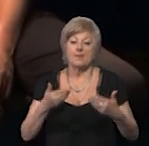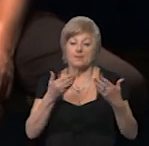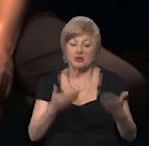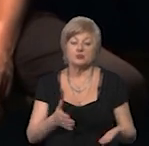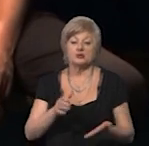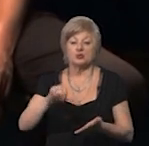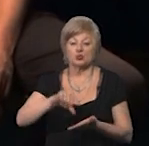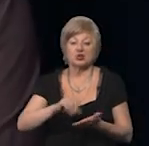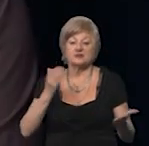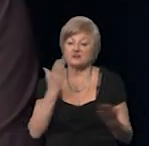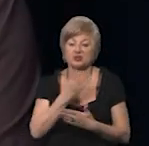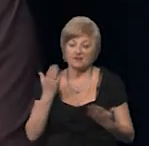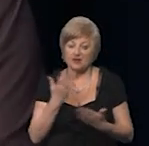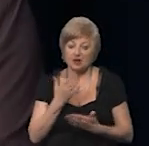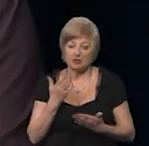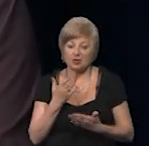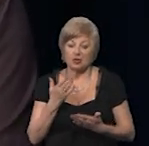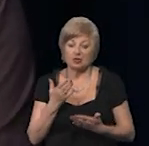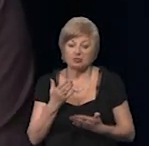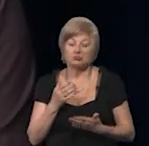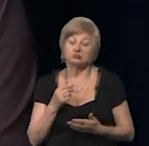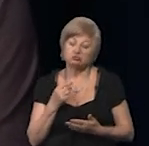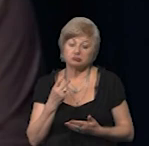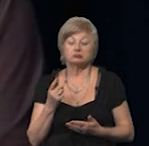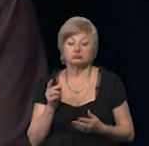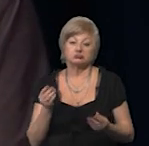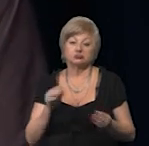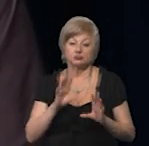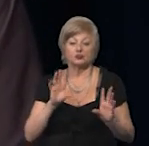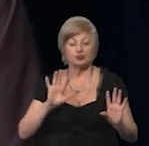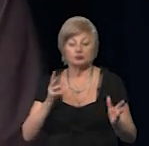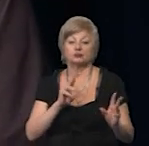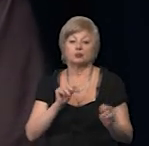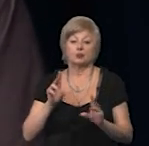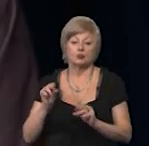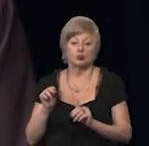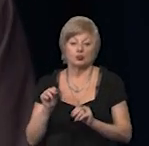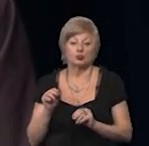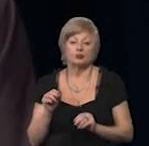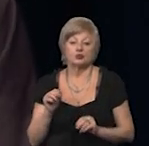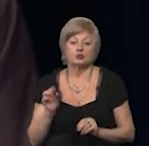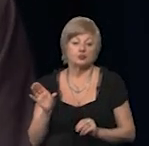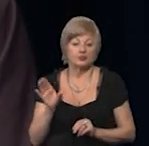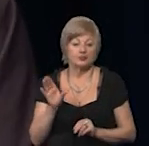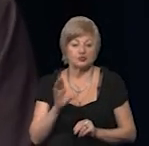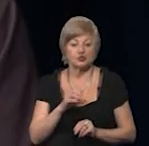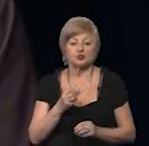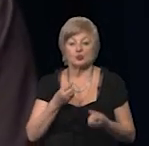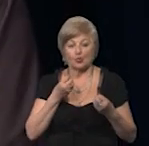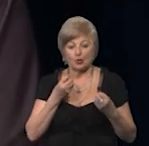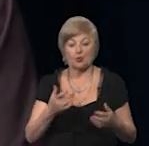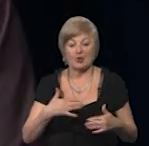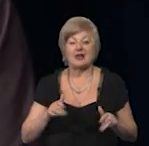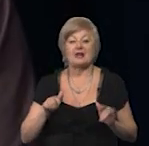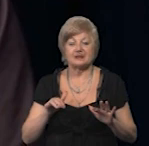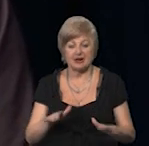кіно, тому, ну, дай Бог, піде. Ну, так само, ну, тобто моя артистична діяльність, вона